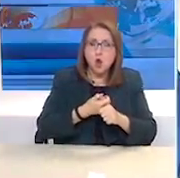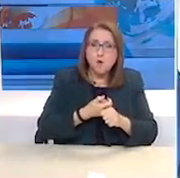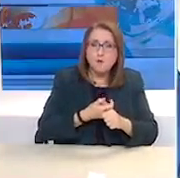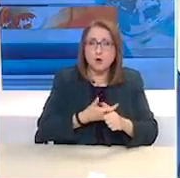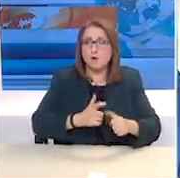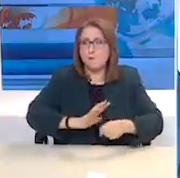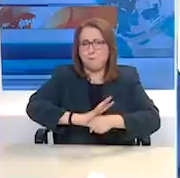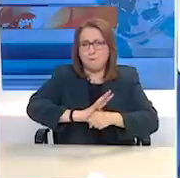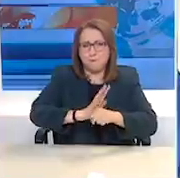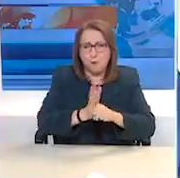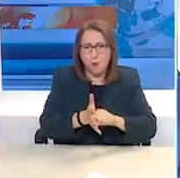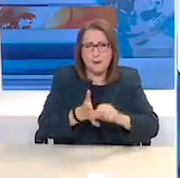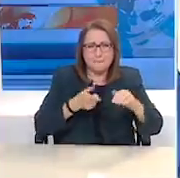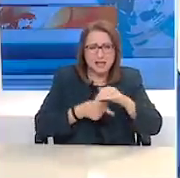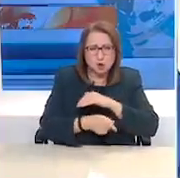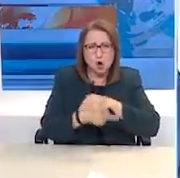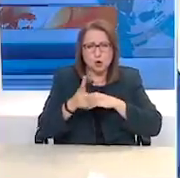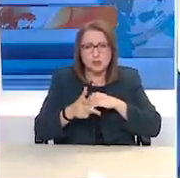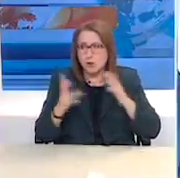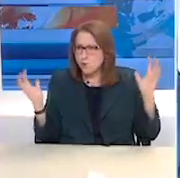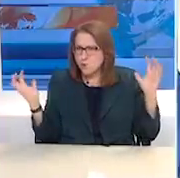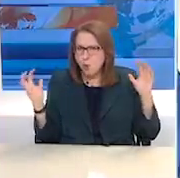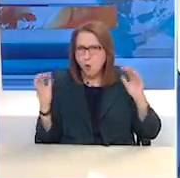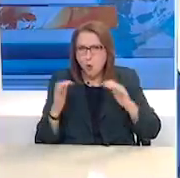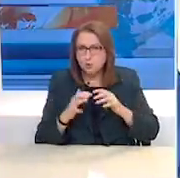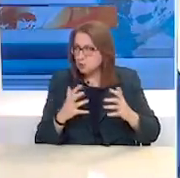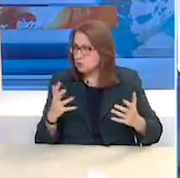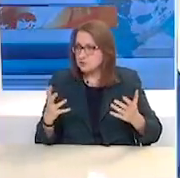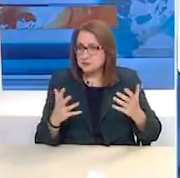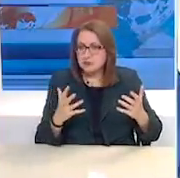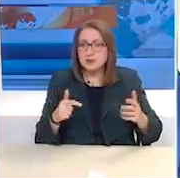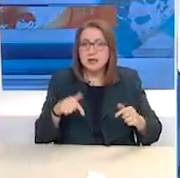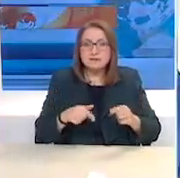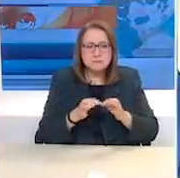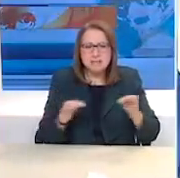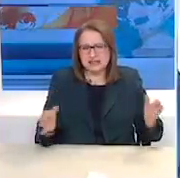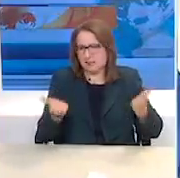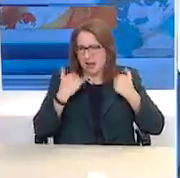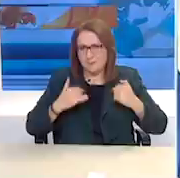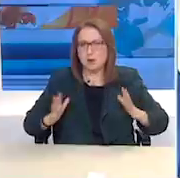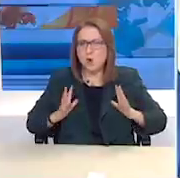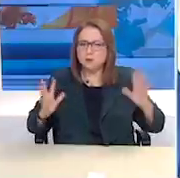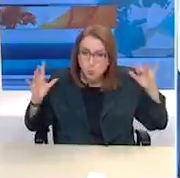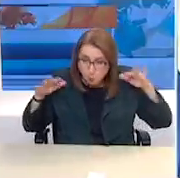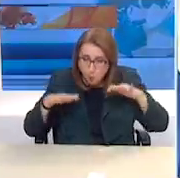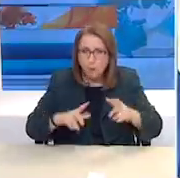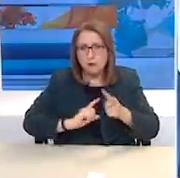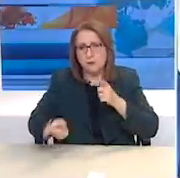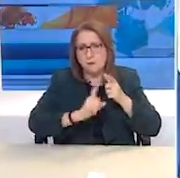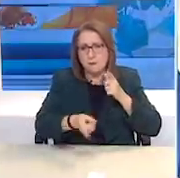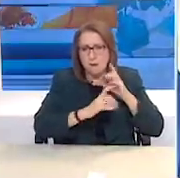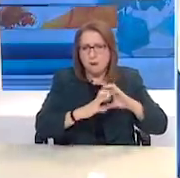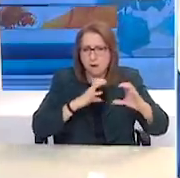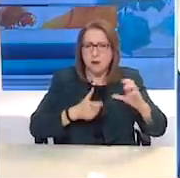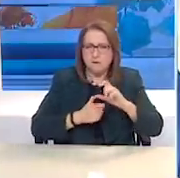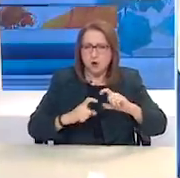στο full, και όταν είσαι σε αυτή τη φάση της άρσης των μέτρων, ή σε κάποιους